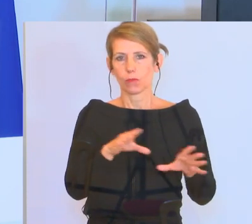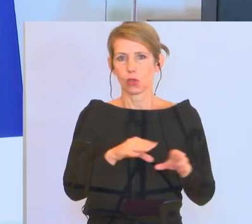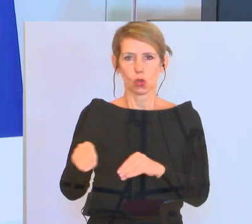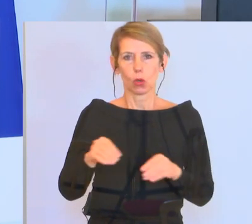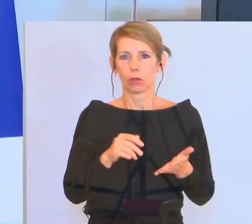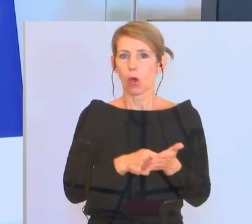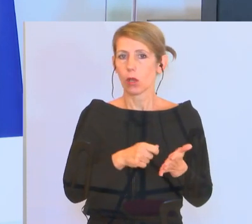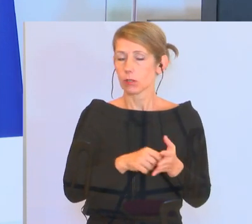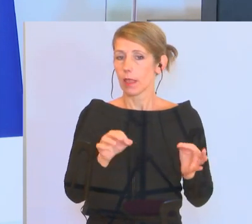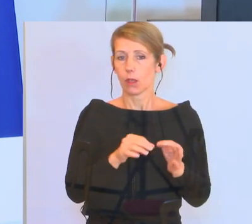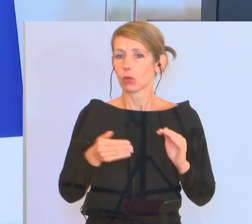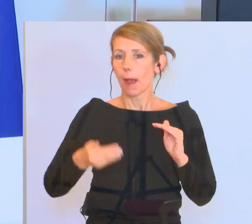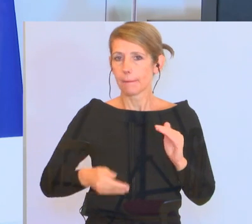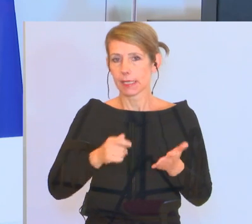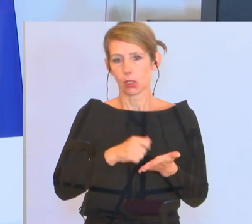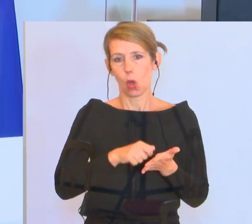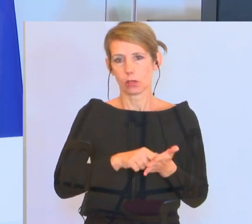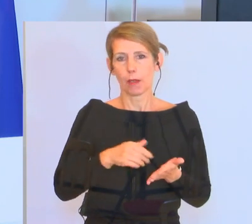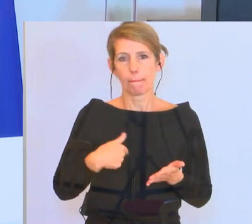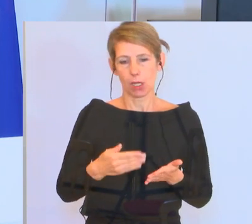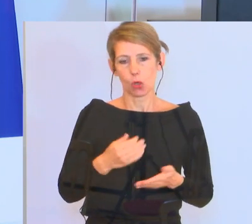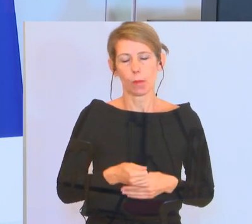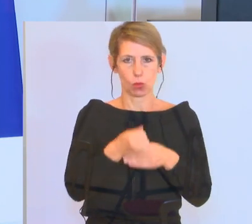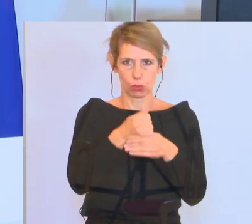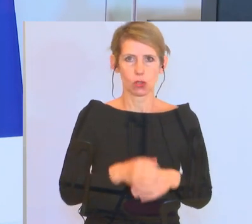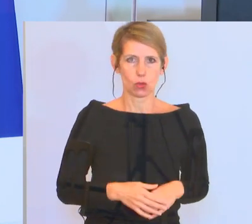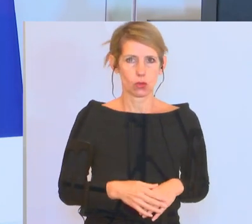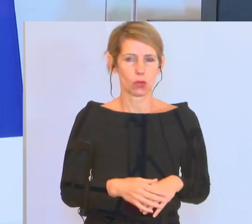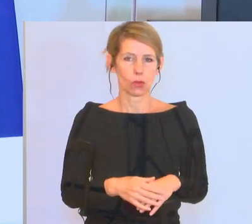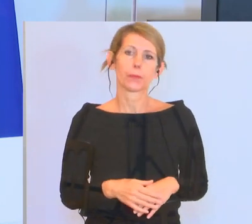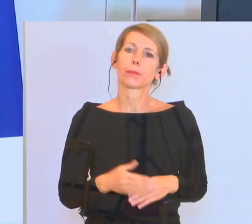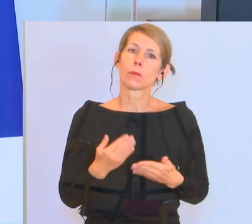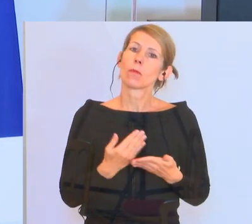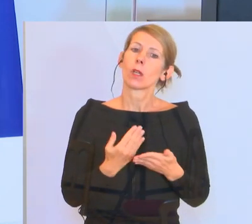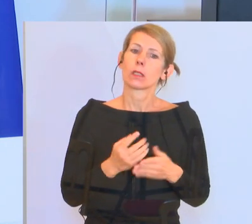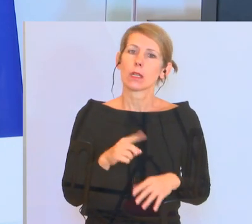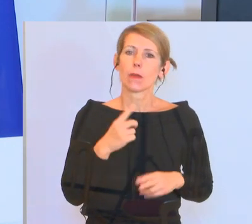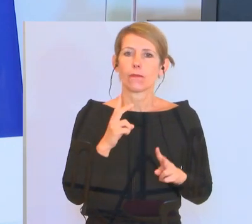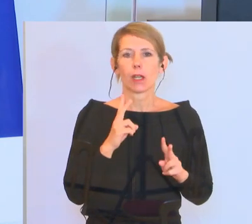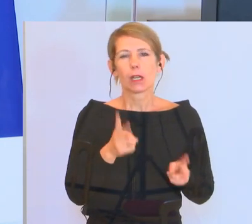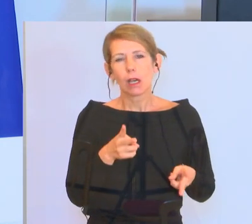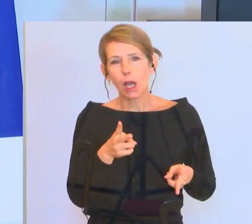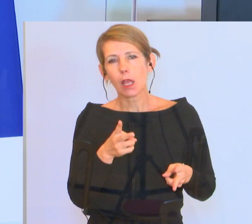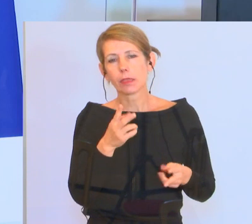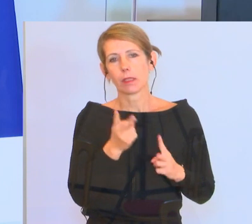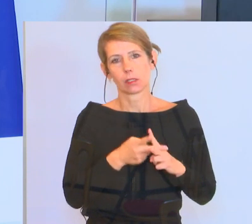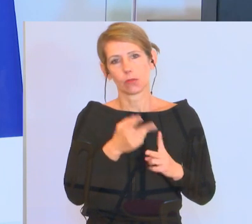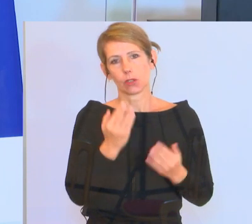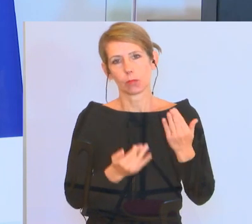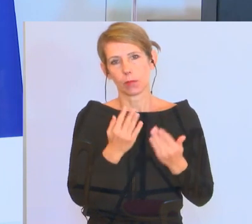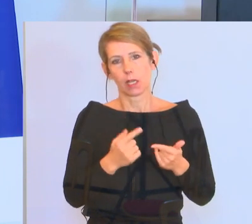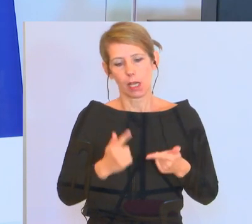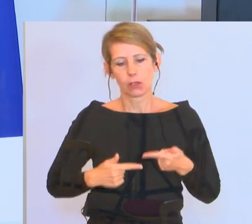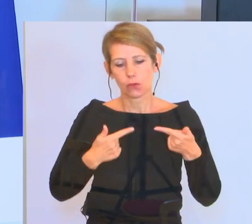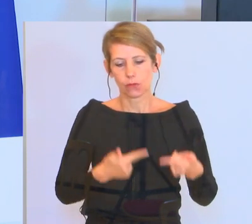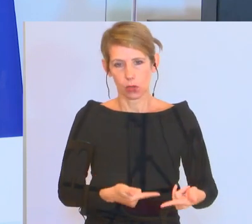der Mietkosten vor Ort hier unterstützt werden. Dementsprechend können wir hier eine Zwischenbilanz vorlegen